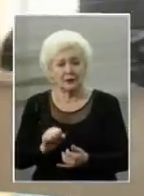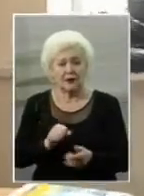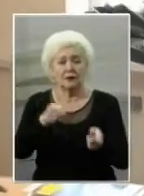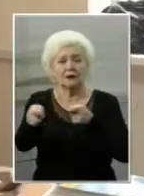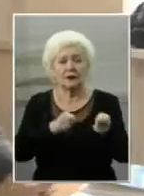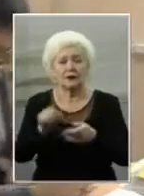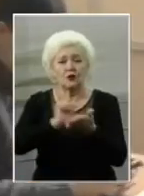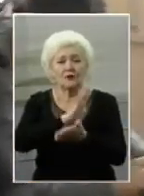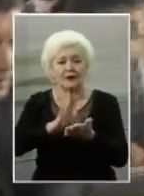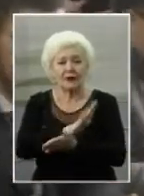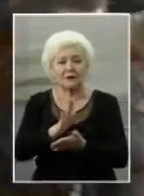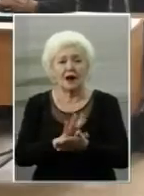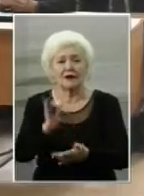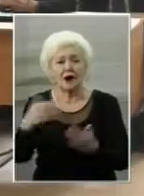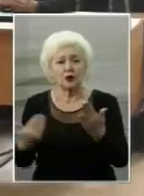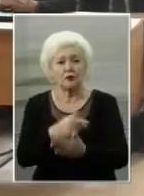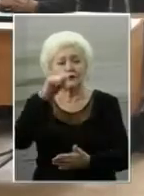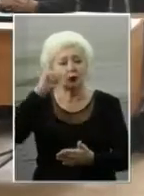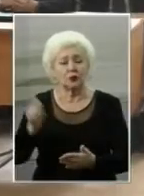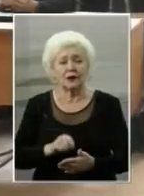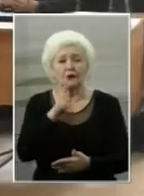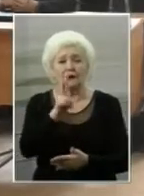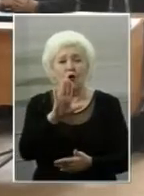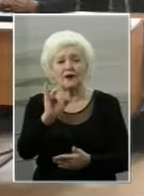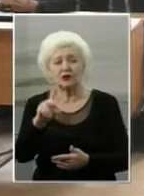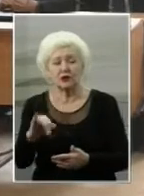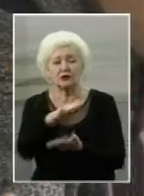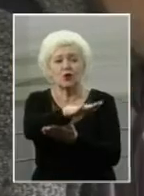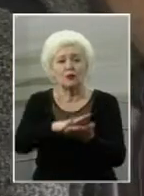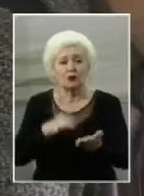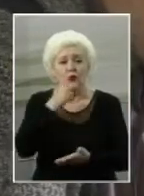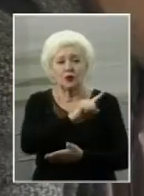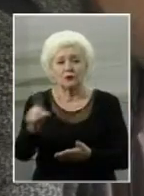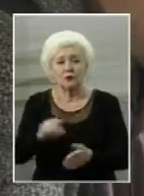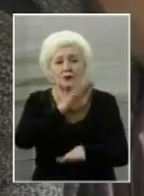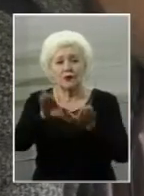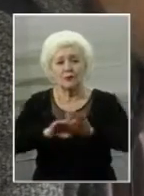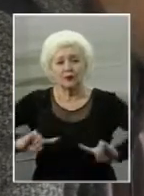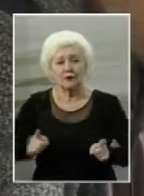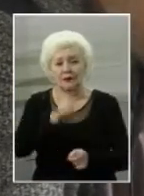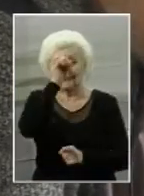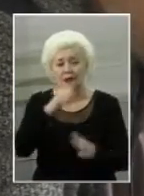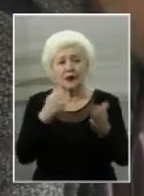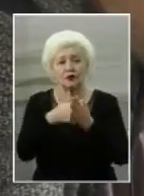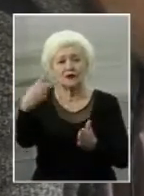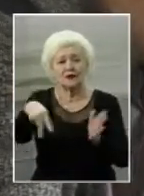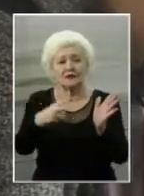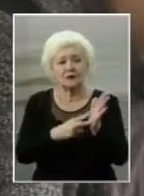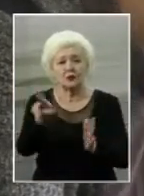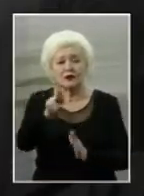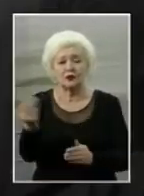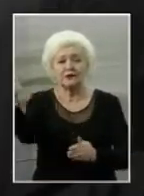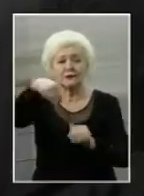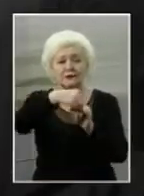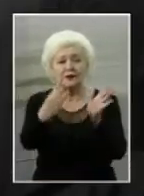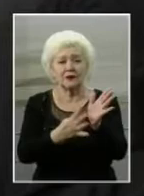Керівнику видання РІА Новості Україна Кирилу Вишинському продовжили термін тримання під вартою на місяць до 27 січня